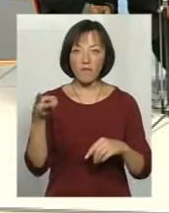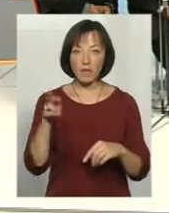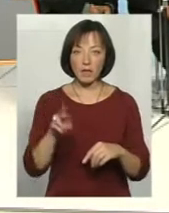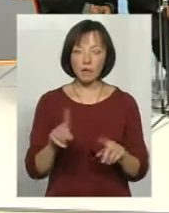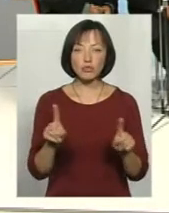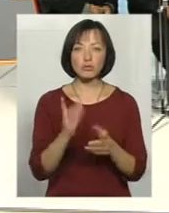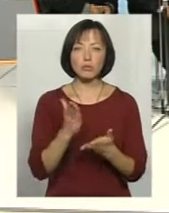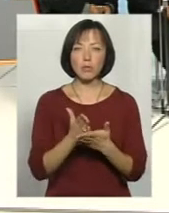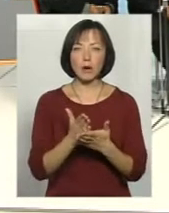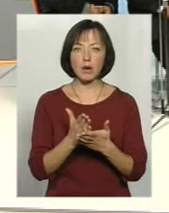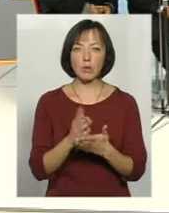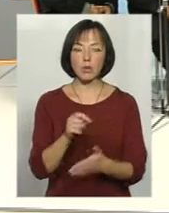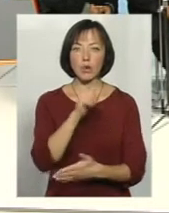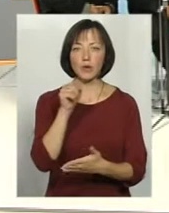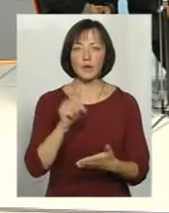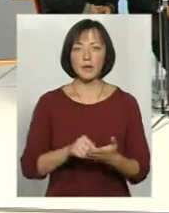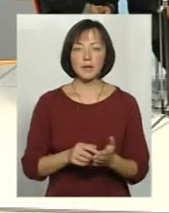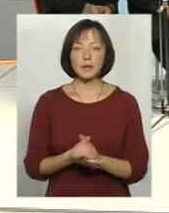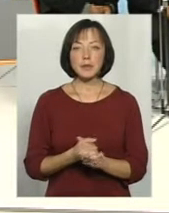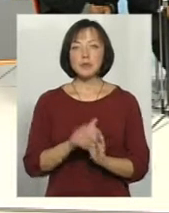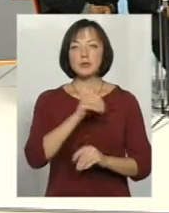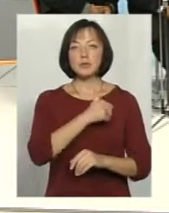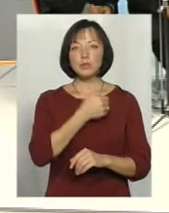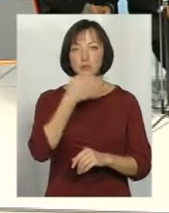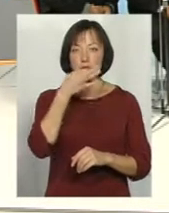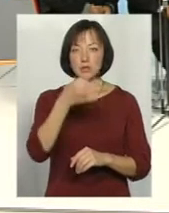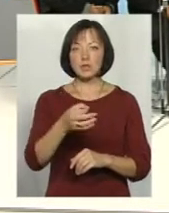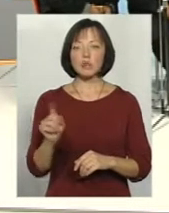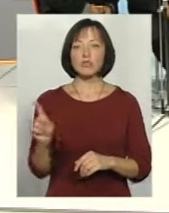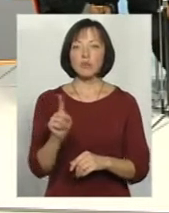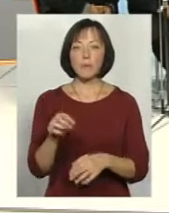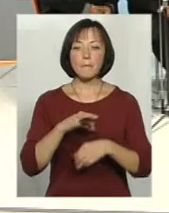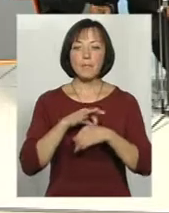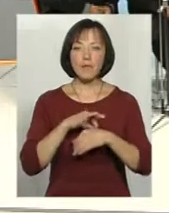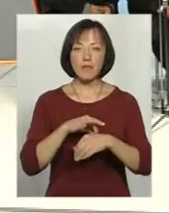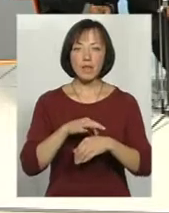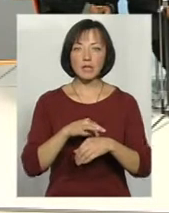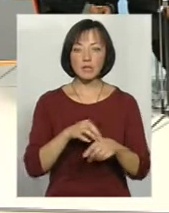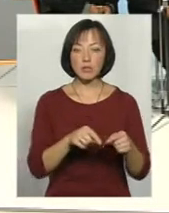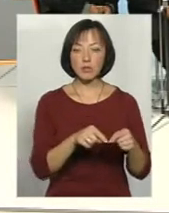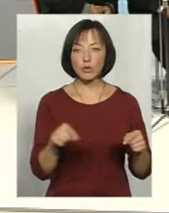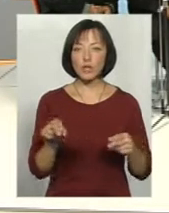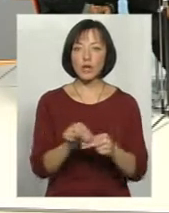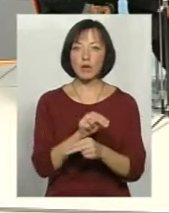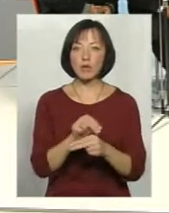Що маєте? Хочу сказати, що проведення